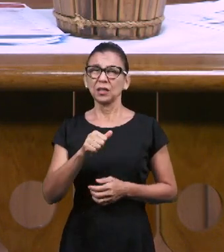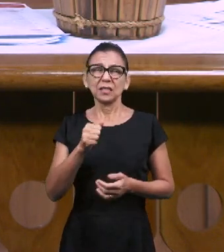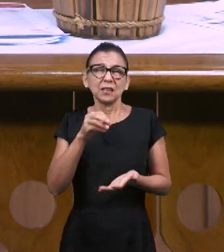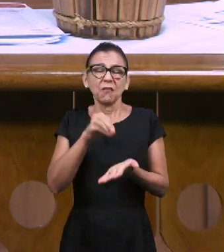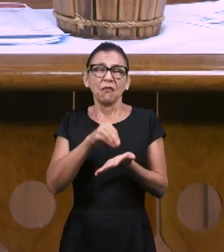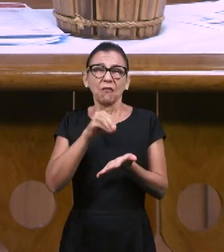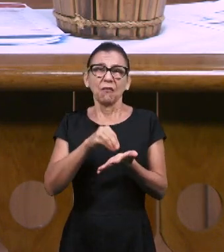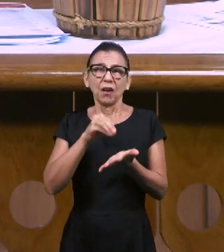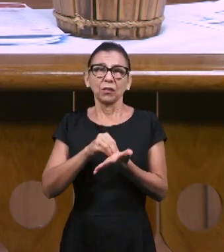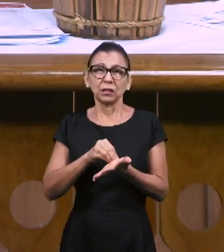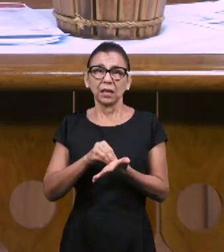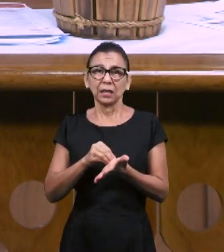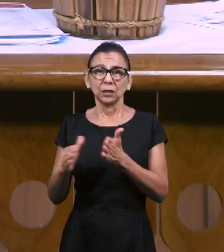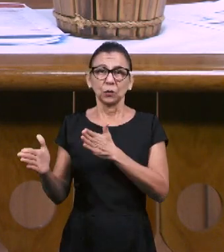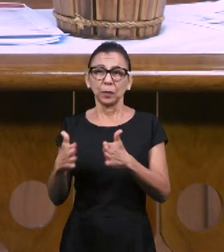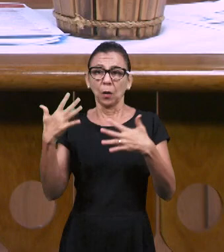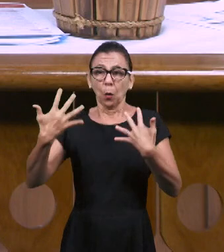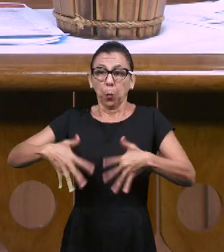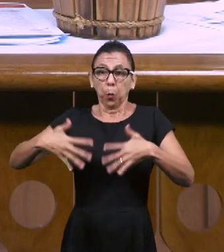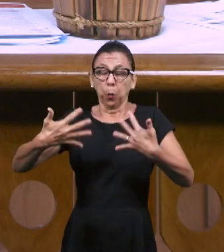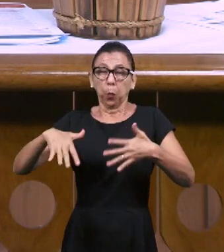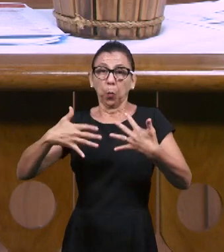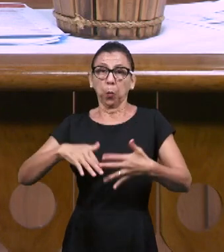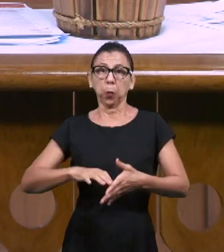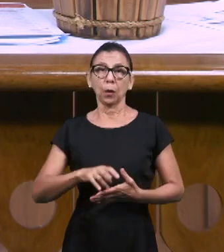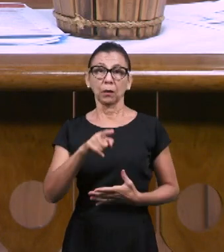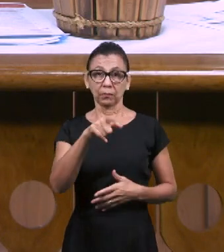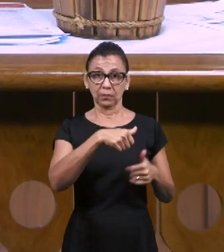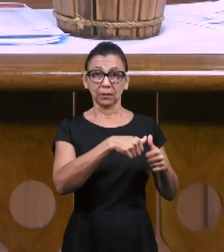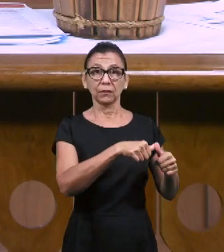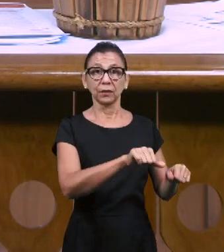par la tribulation. Si vous allez sortir d'elle, on ne sait pas.